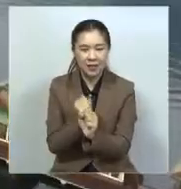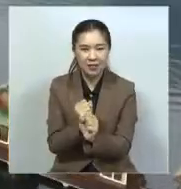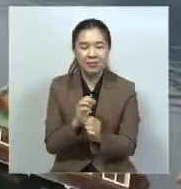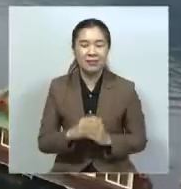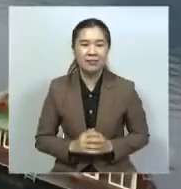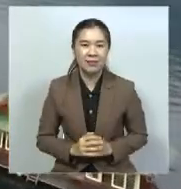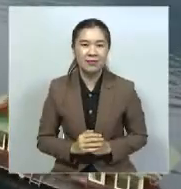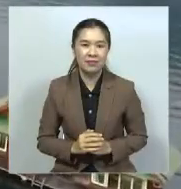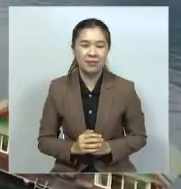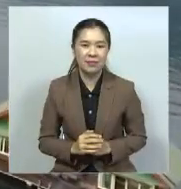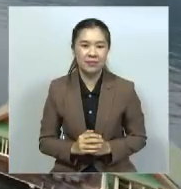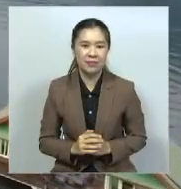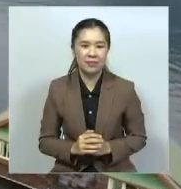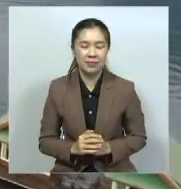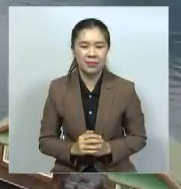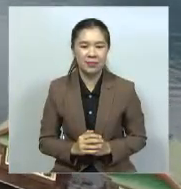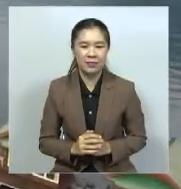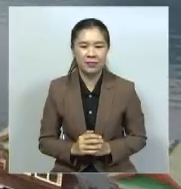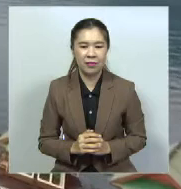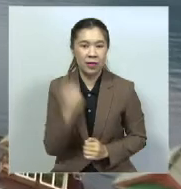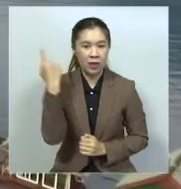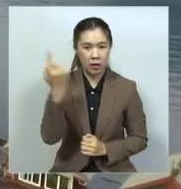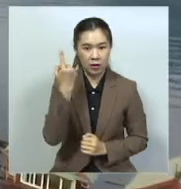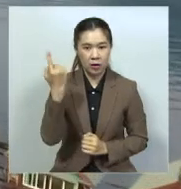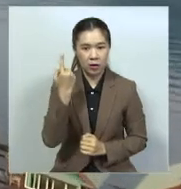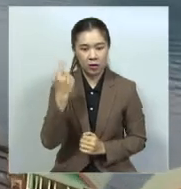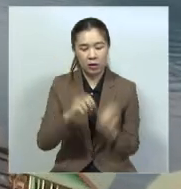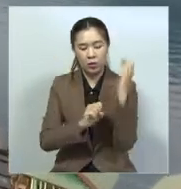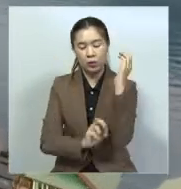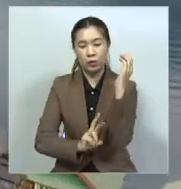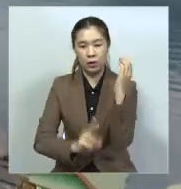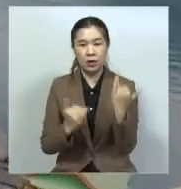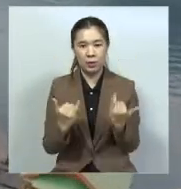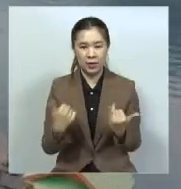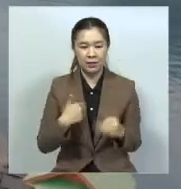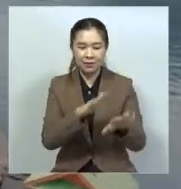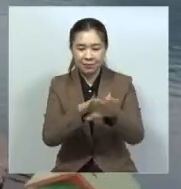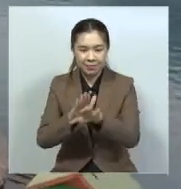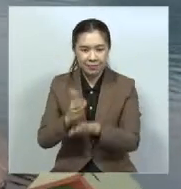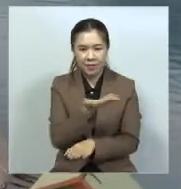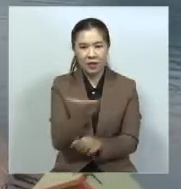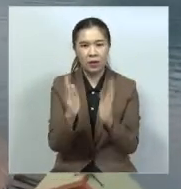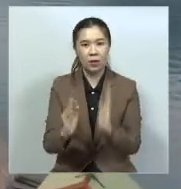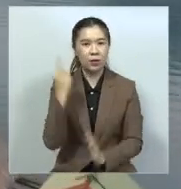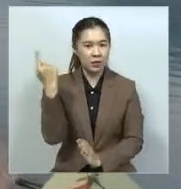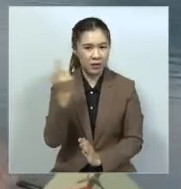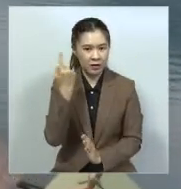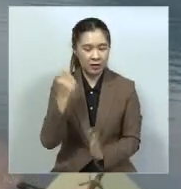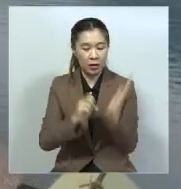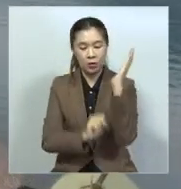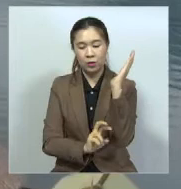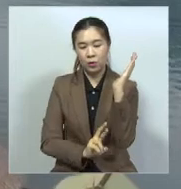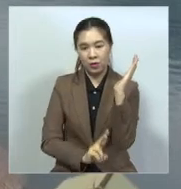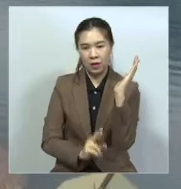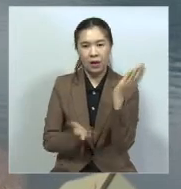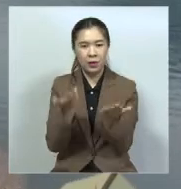ะ ทั้งนี้การท่องเที่ยวแห่งประเทศไทยจังหวัดสุราษฎร์ธานีได้เชิญชวนเหล่านักท่องเที่ยวทั้งในพื้นที่จังหวัดสุราษฎร์ธ